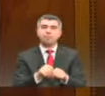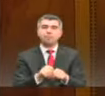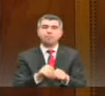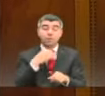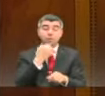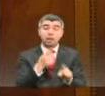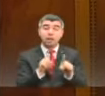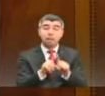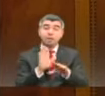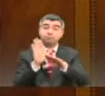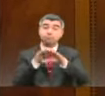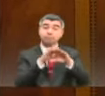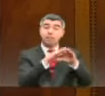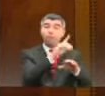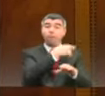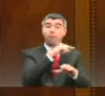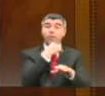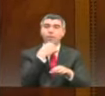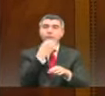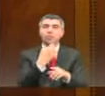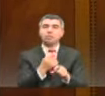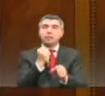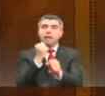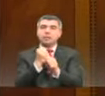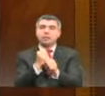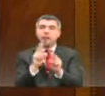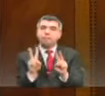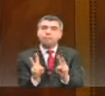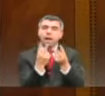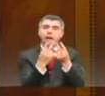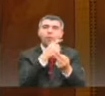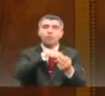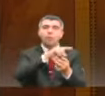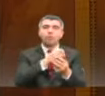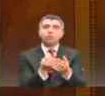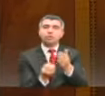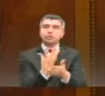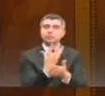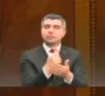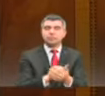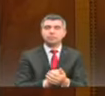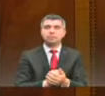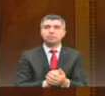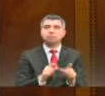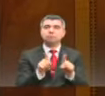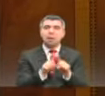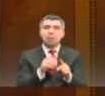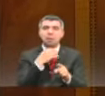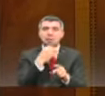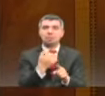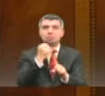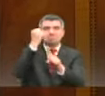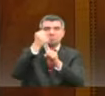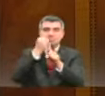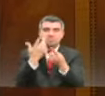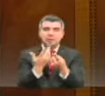إلى مضاعفة الجهود من أجل تحقيق نقلة نوعية جديدة على مستوى الحكامة وإصلاح